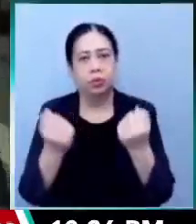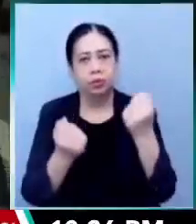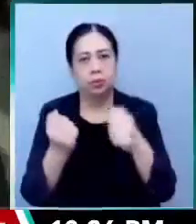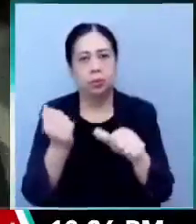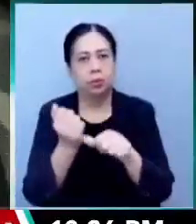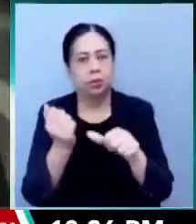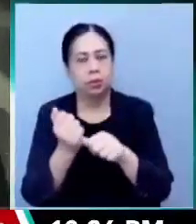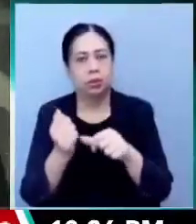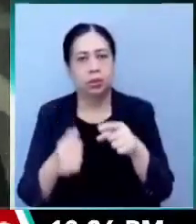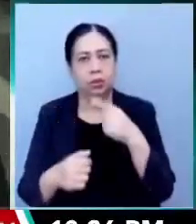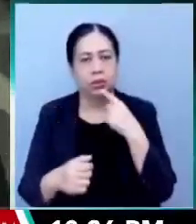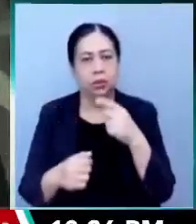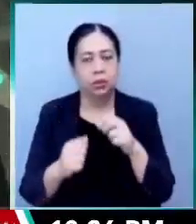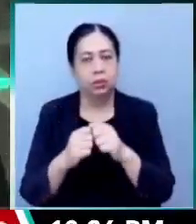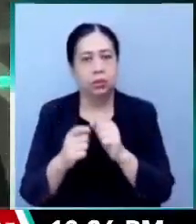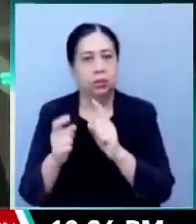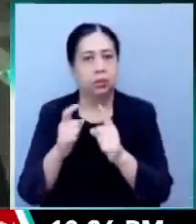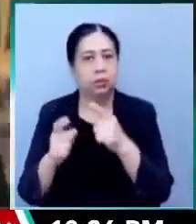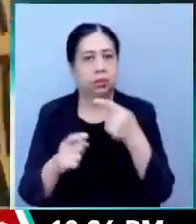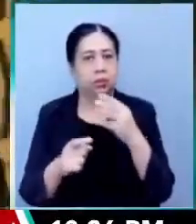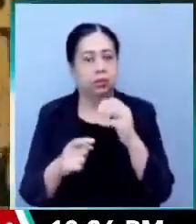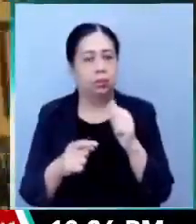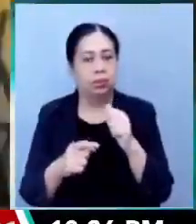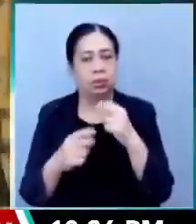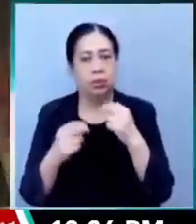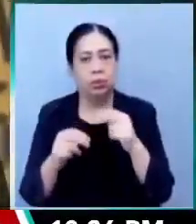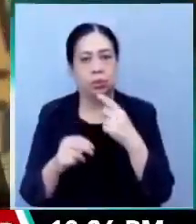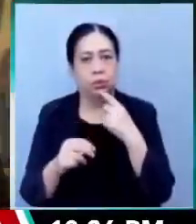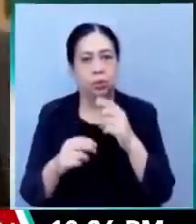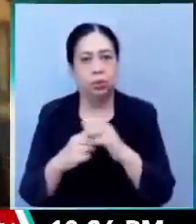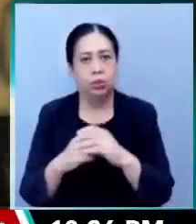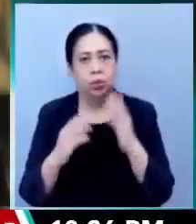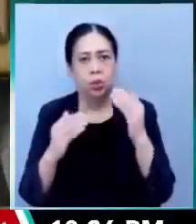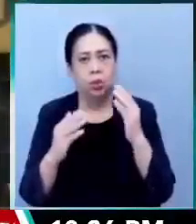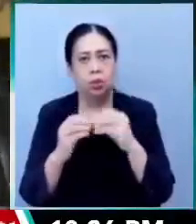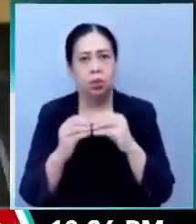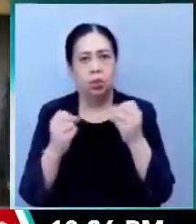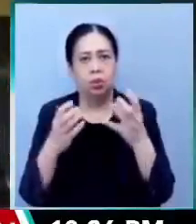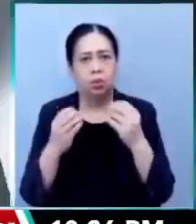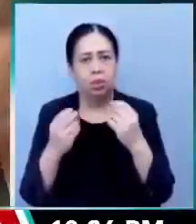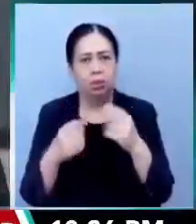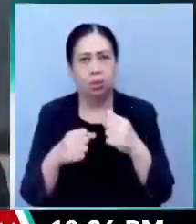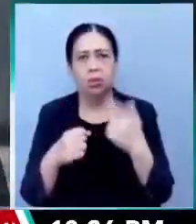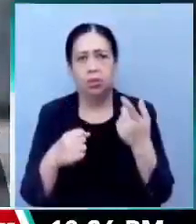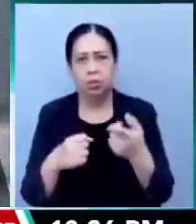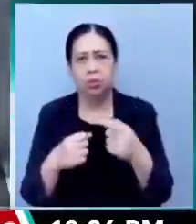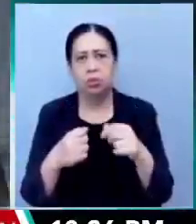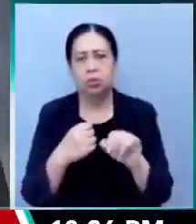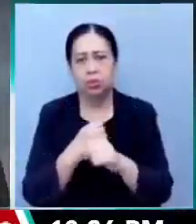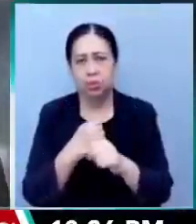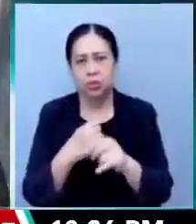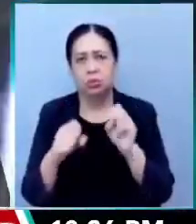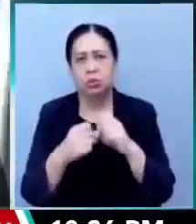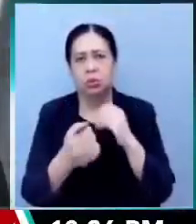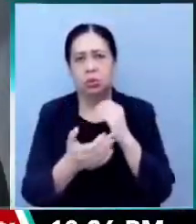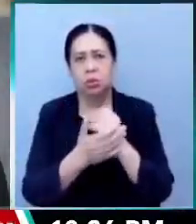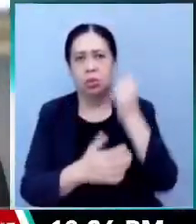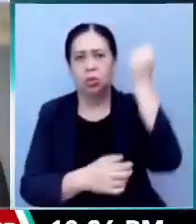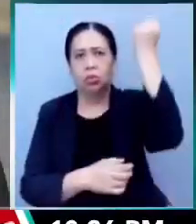pasaherong nakausap ng GMA Integrated News, sana mas dumami ang mga pampublikong sasakyan para maiwasan ang pagsabit.